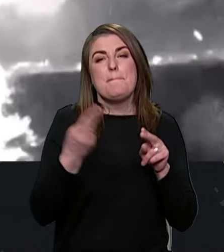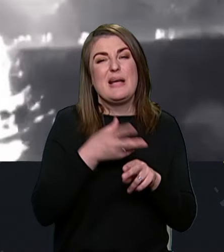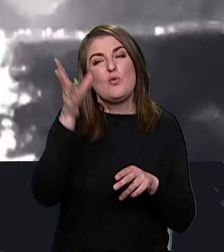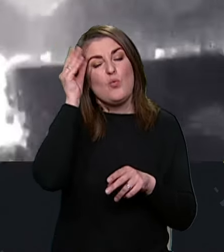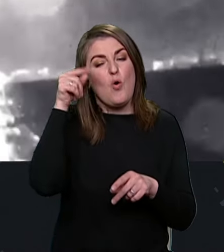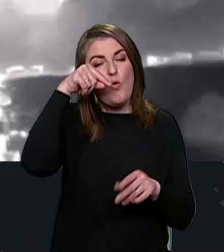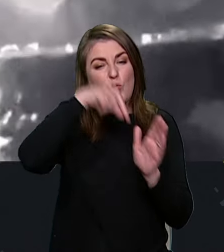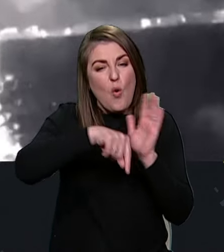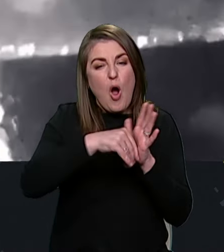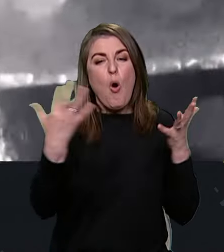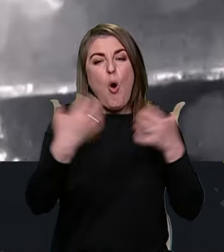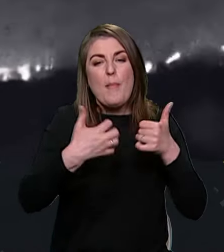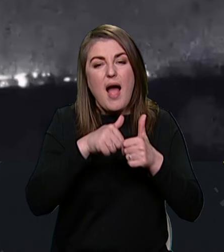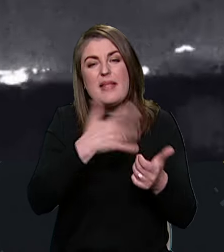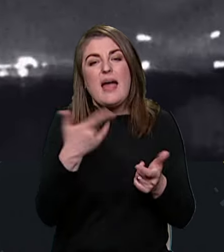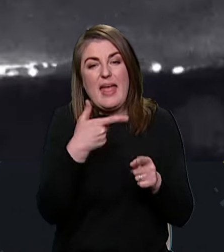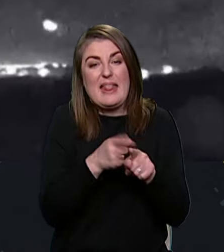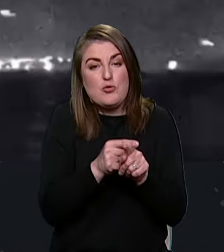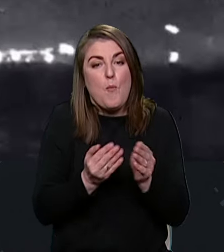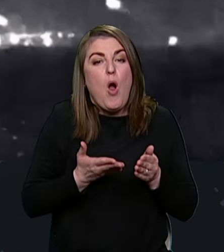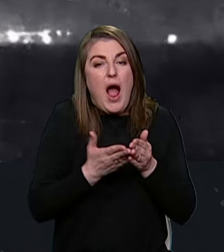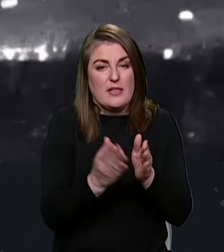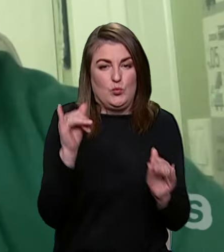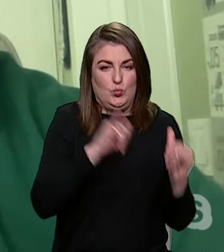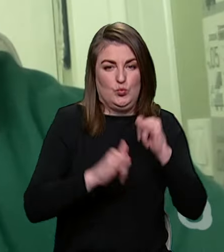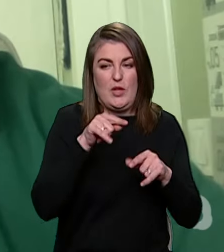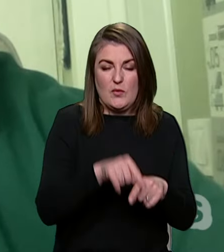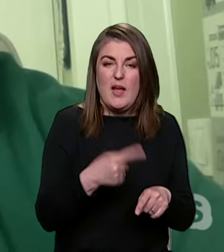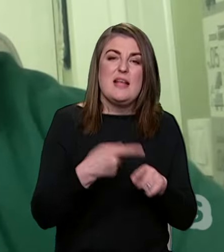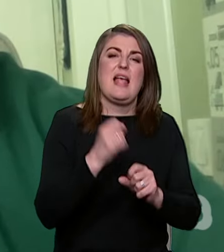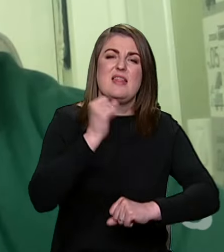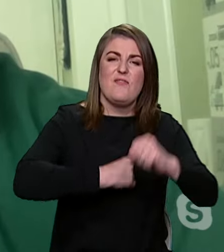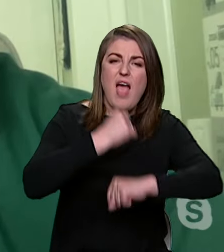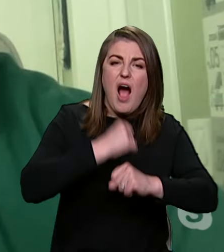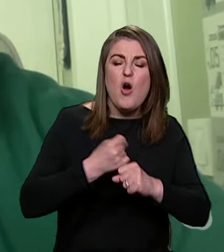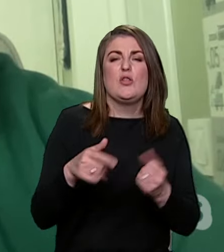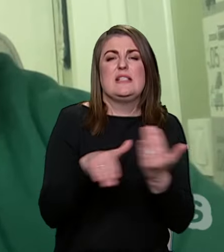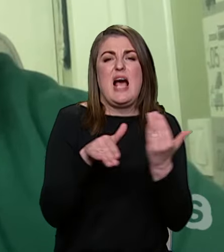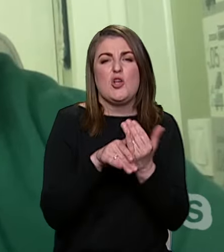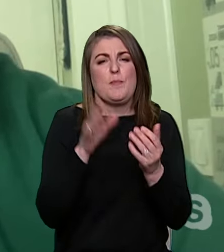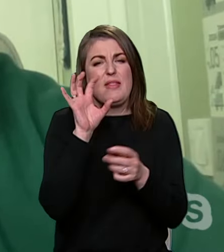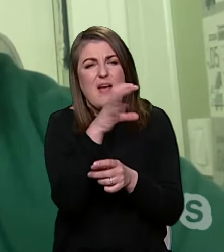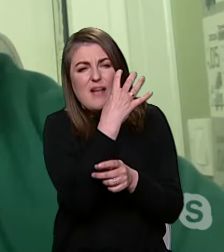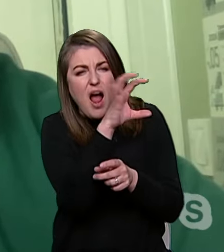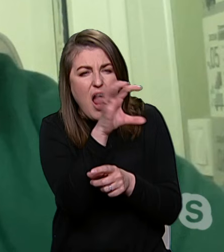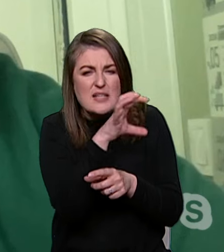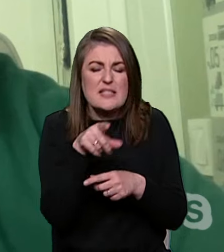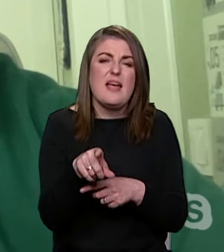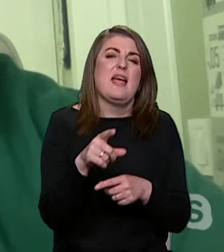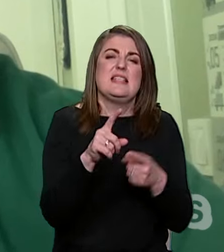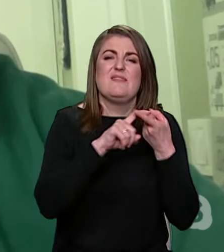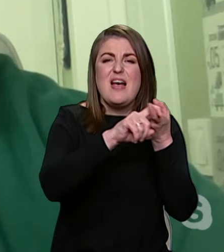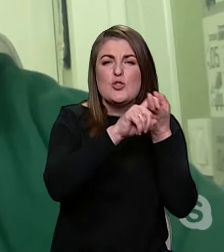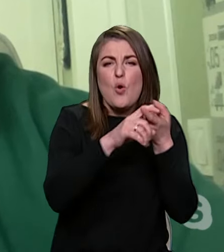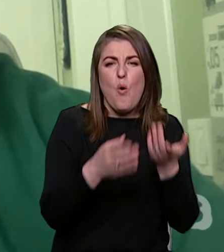того обладнання, який на цьому катері стоїть. Це і двигуни, засоби навігації, радіолокаційна станція, і